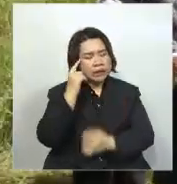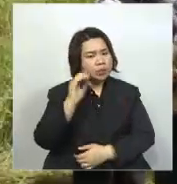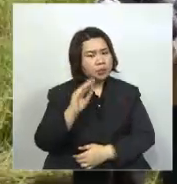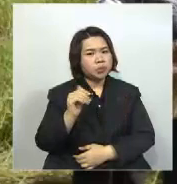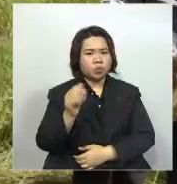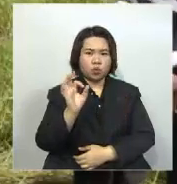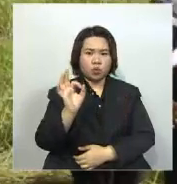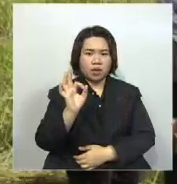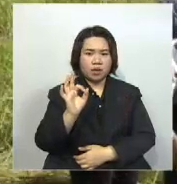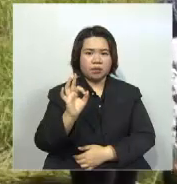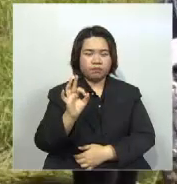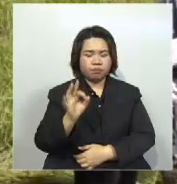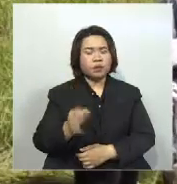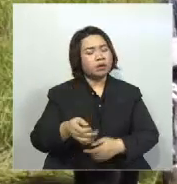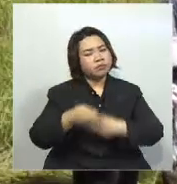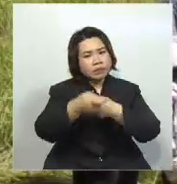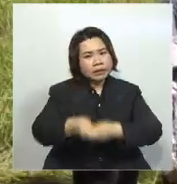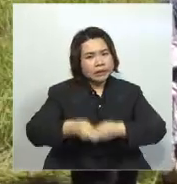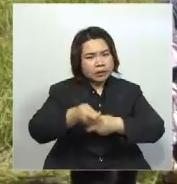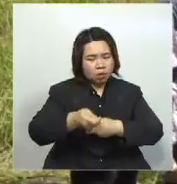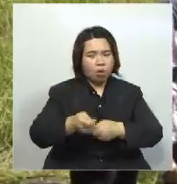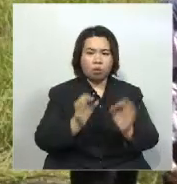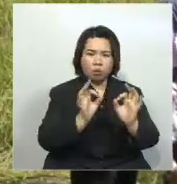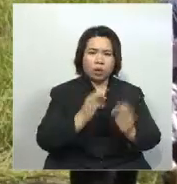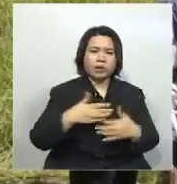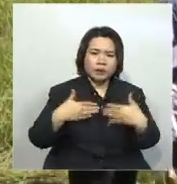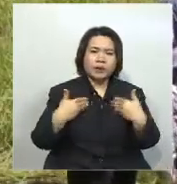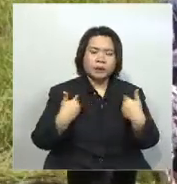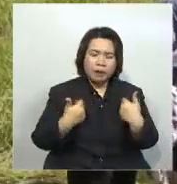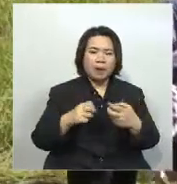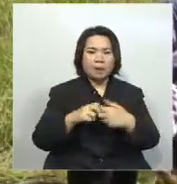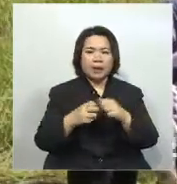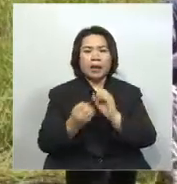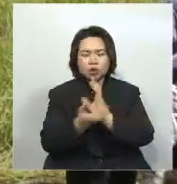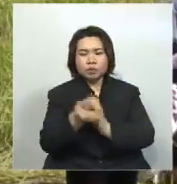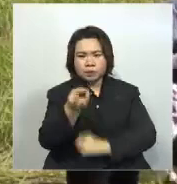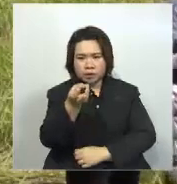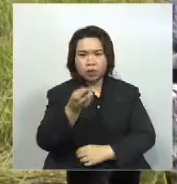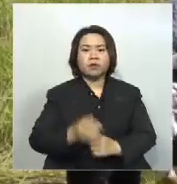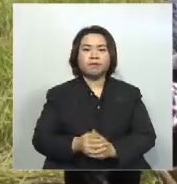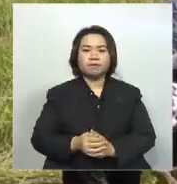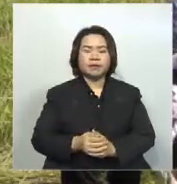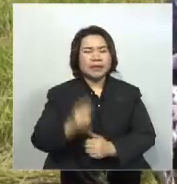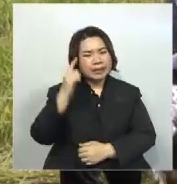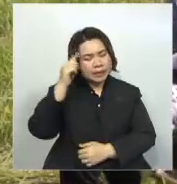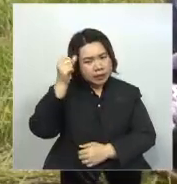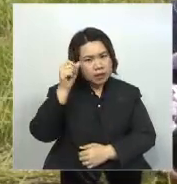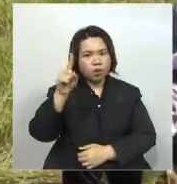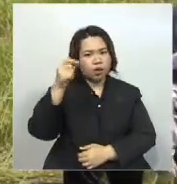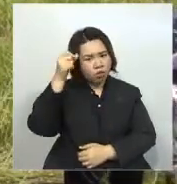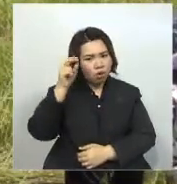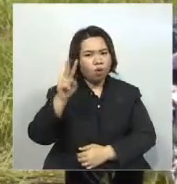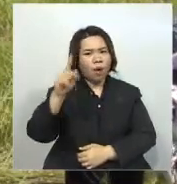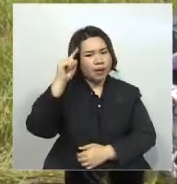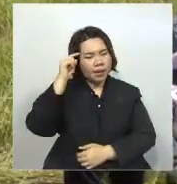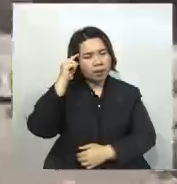แต่นาก็สบายใจขึ้นแล้วก็ผลผลิตก็ไม่ได้ลดลงเท่าไหร่นะครับแล้วอีกสักพักก็อีกวันสองวันก็รถสาม